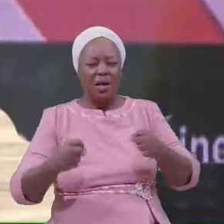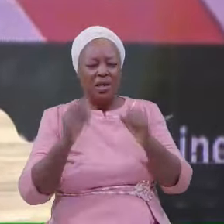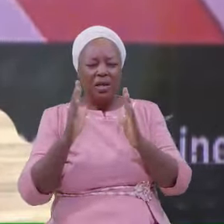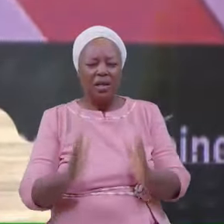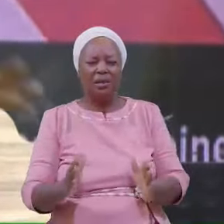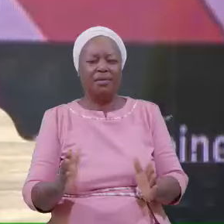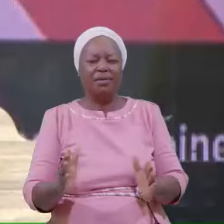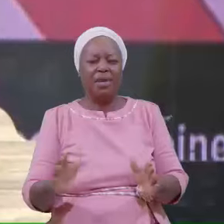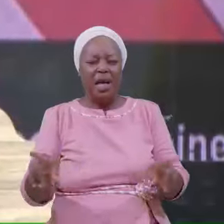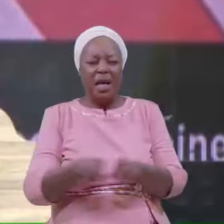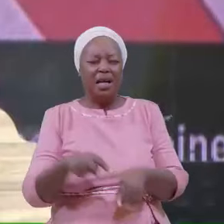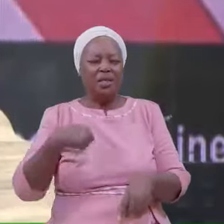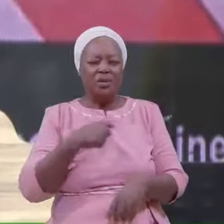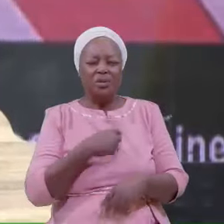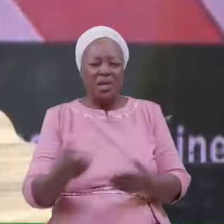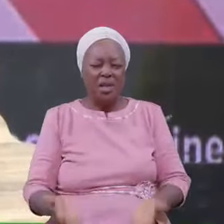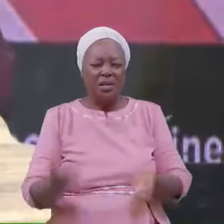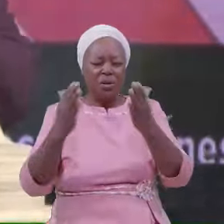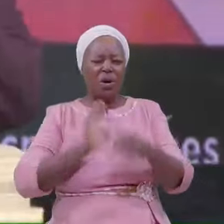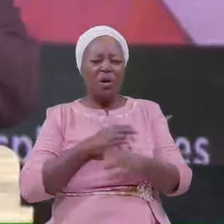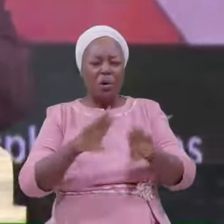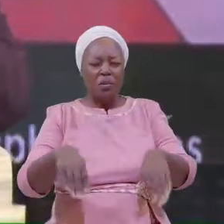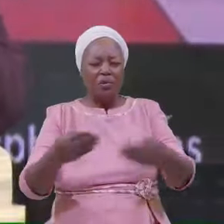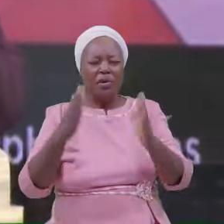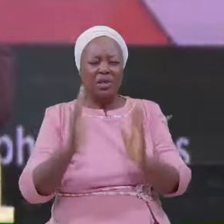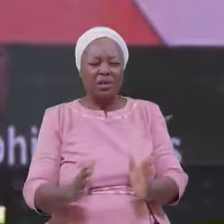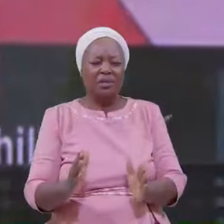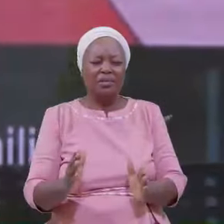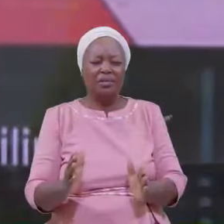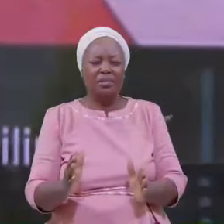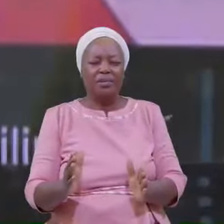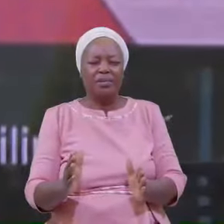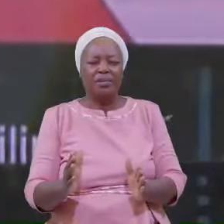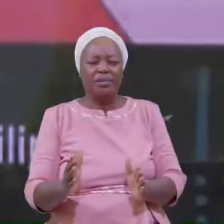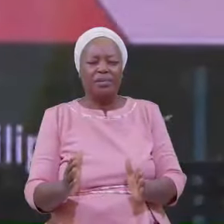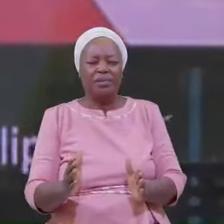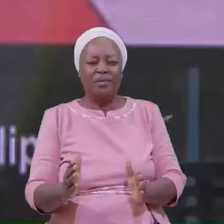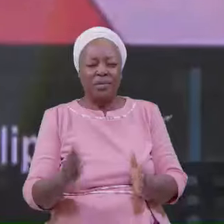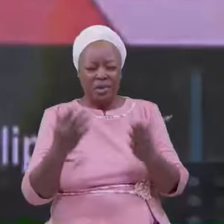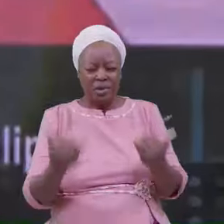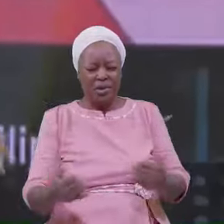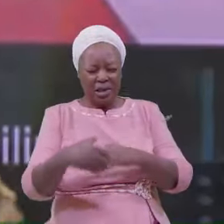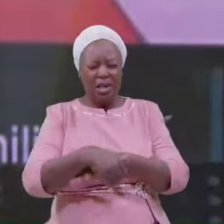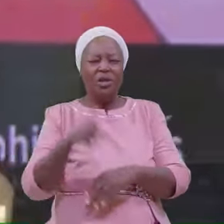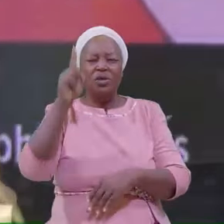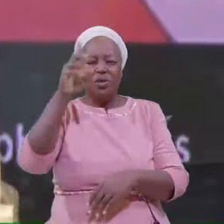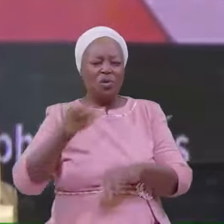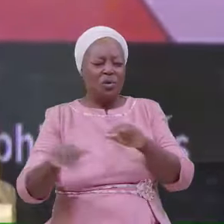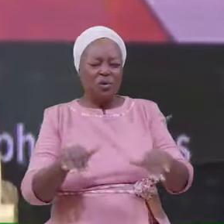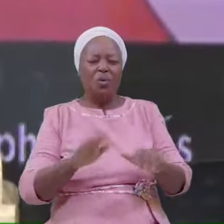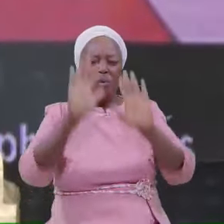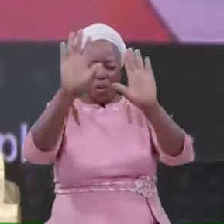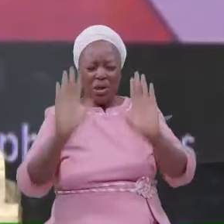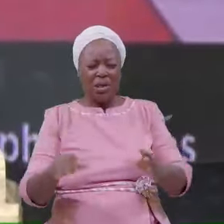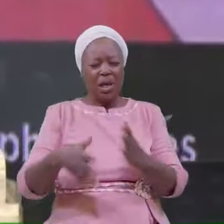as we exalt our provider, ang Diyos na magbibigay tonight, ng lahat ng pangailangan. You will do wonders among your people. Makikita